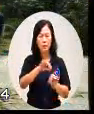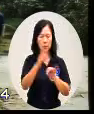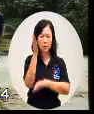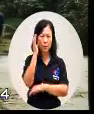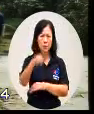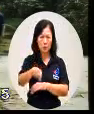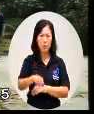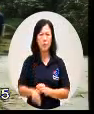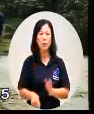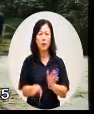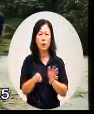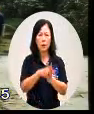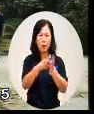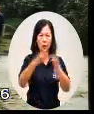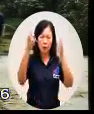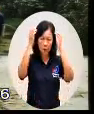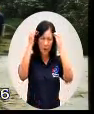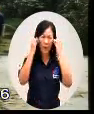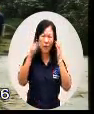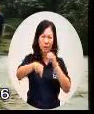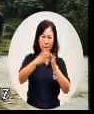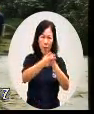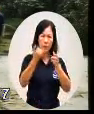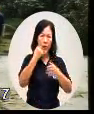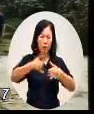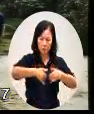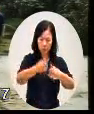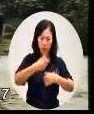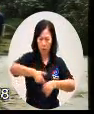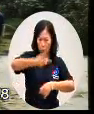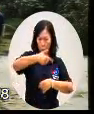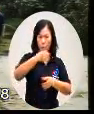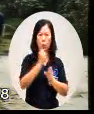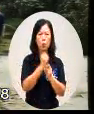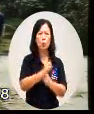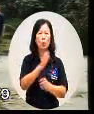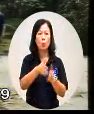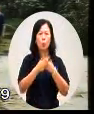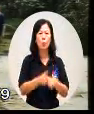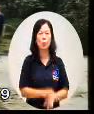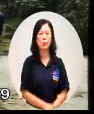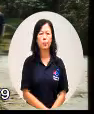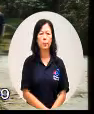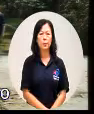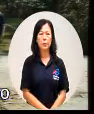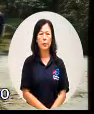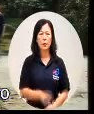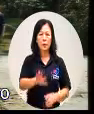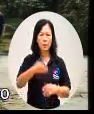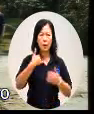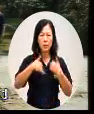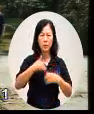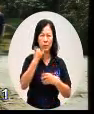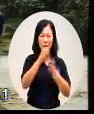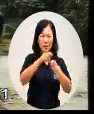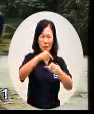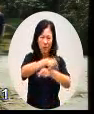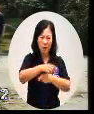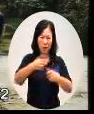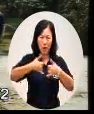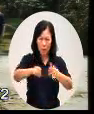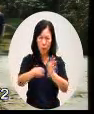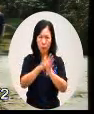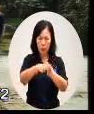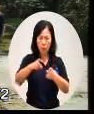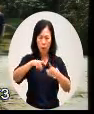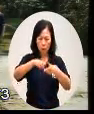南子东林里新安街赶快开通，南子五常里的新南路203巷92弄工